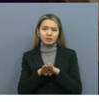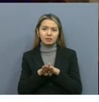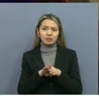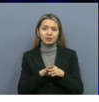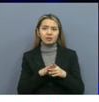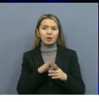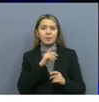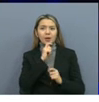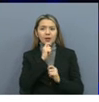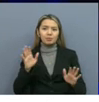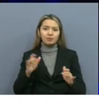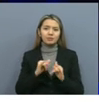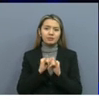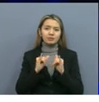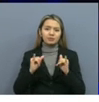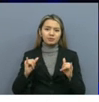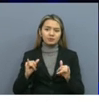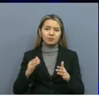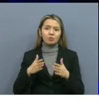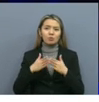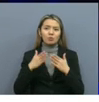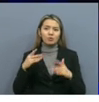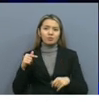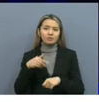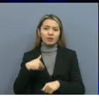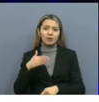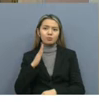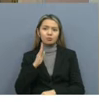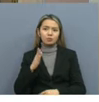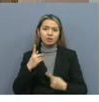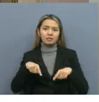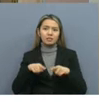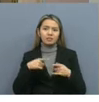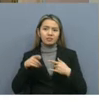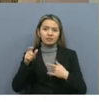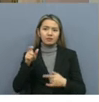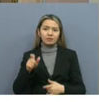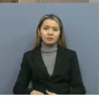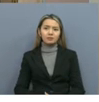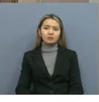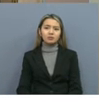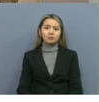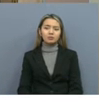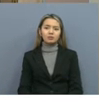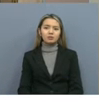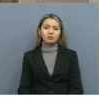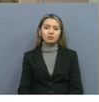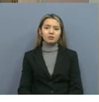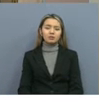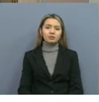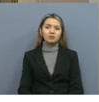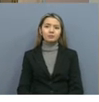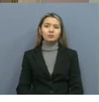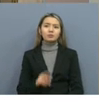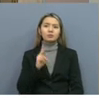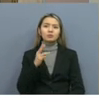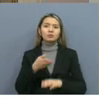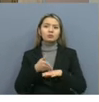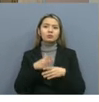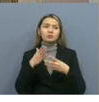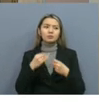азық сыйлап, жан-жақты дамуына ықпал етеді, дейді филармония ұжымы. На кофейню приходят люди, чтобы кофеханаға адамдар ауыр жұмыс күннен